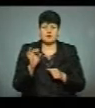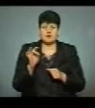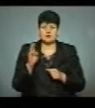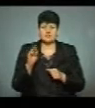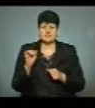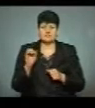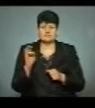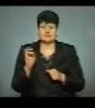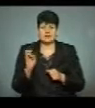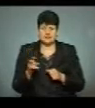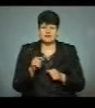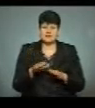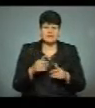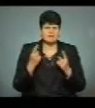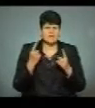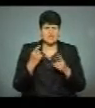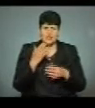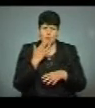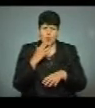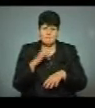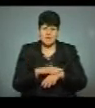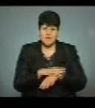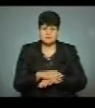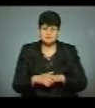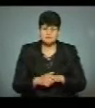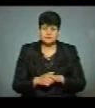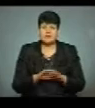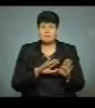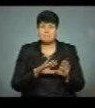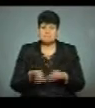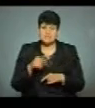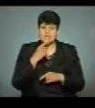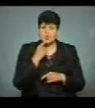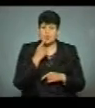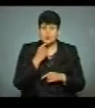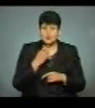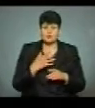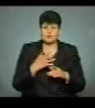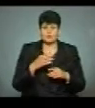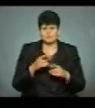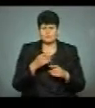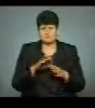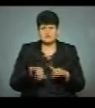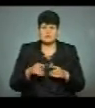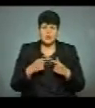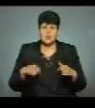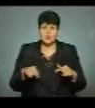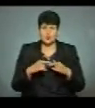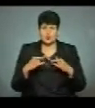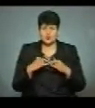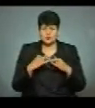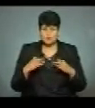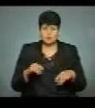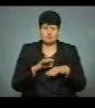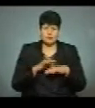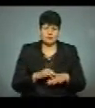Він надає дуже великі опіки. Після круглого столу інструктори молодіжного осередку Всеукраїнської ради реанімації провели